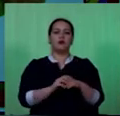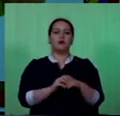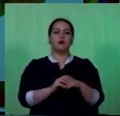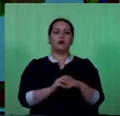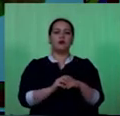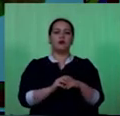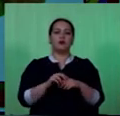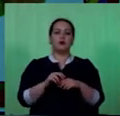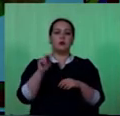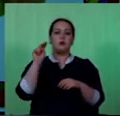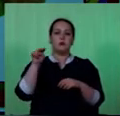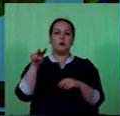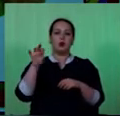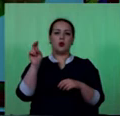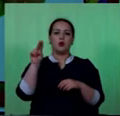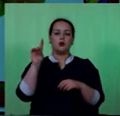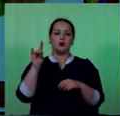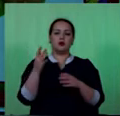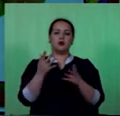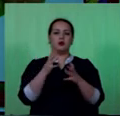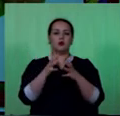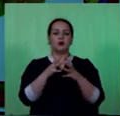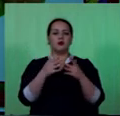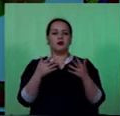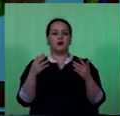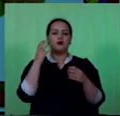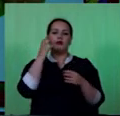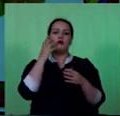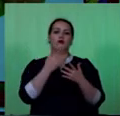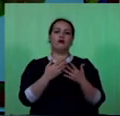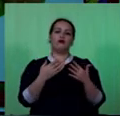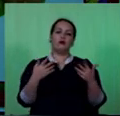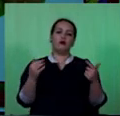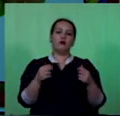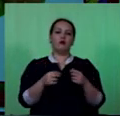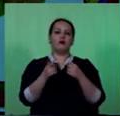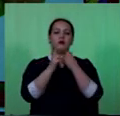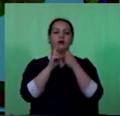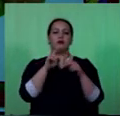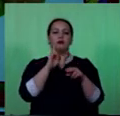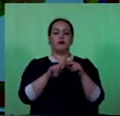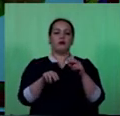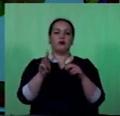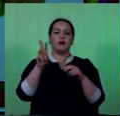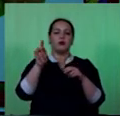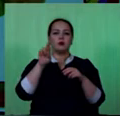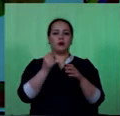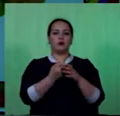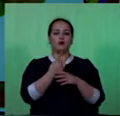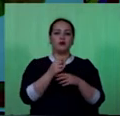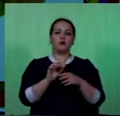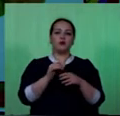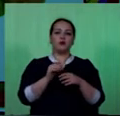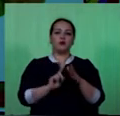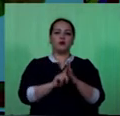каких овощей и фруктов созревают в конце мая и в начале лета еще раз